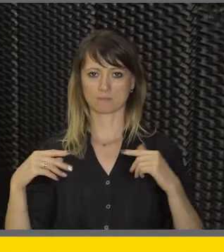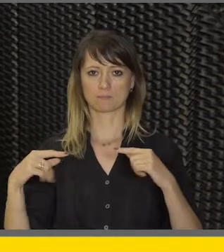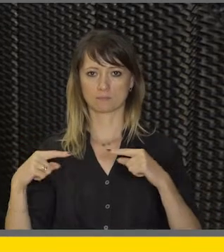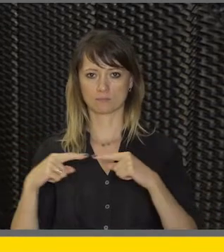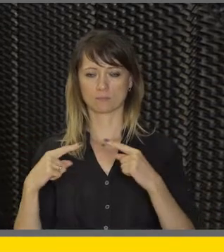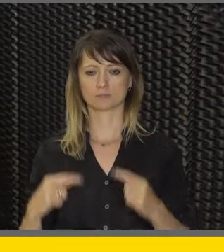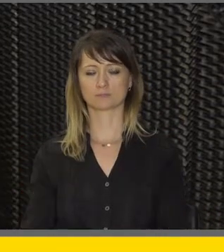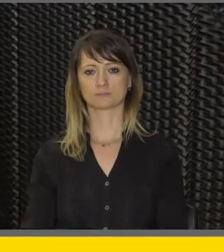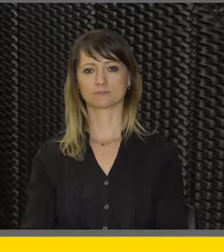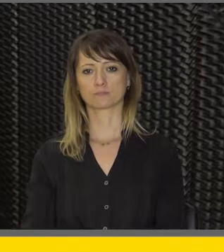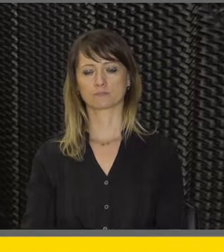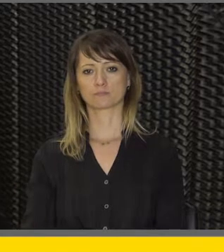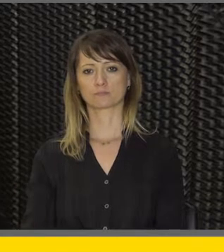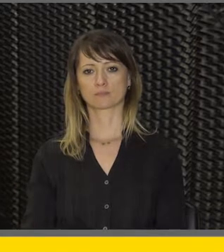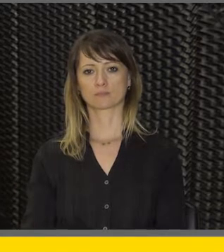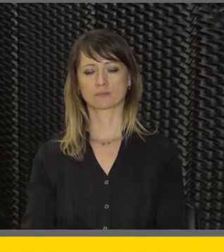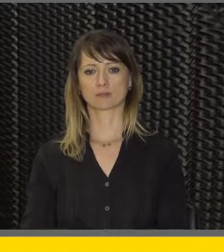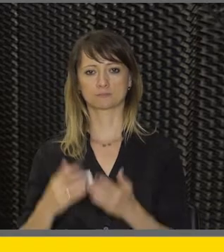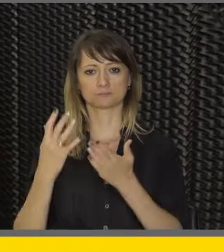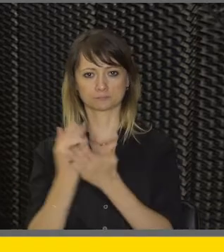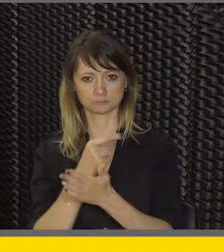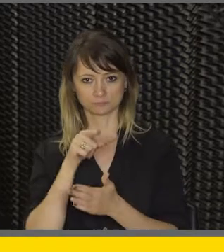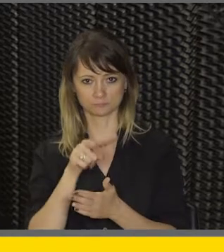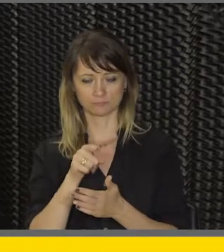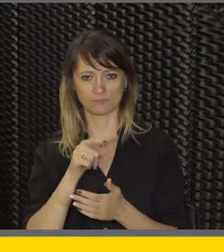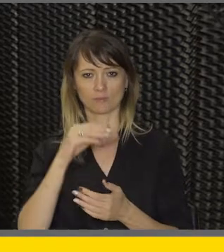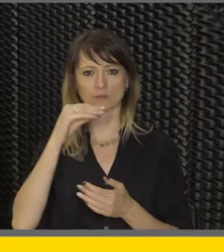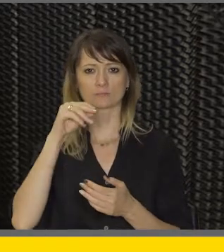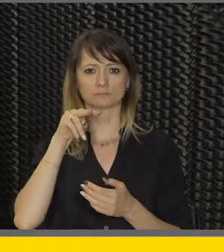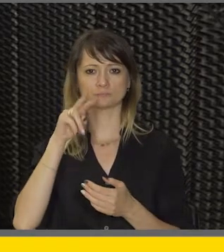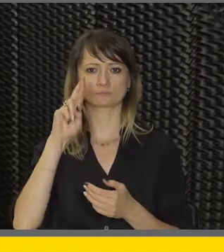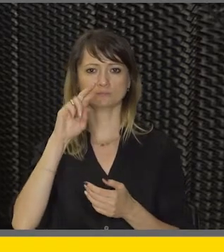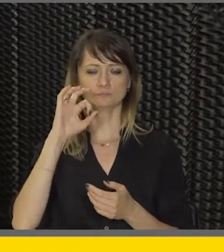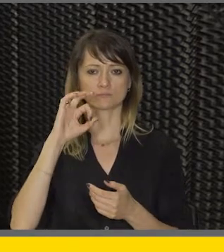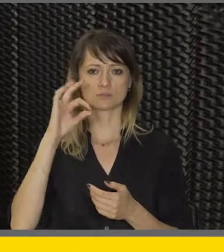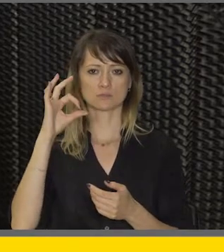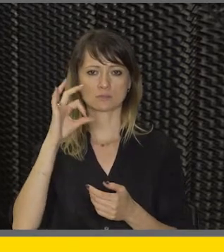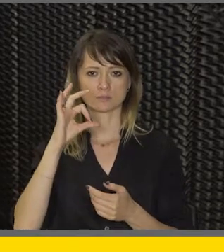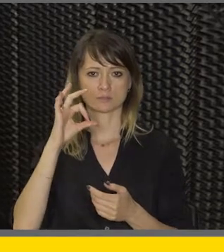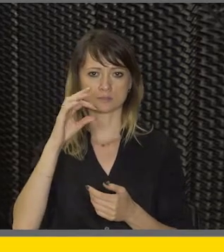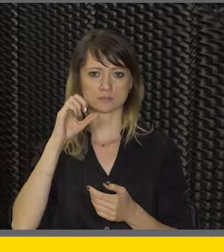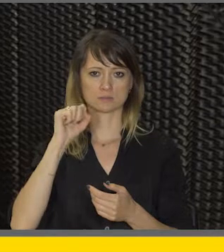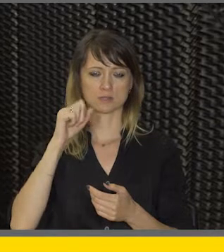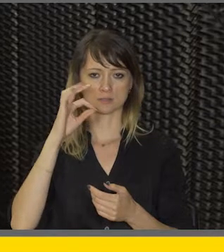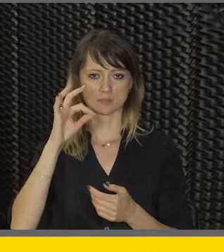Państwa, wzięliśmy tą statystykę Eurostatu i tu mamy wymienione wszystkie kody PKD,